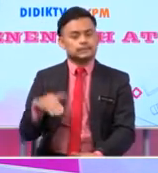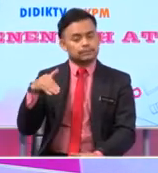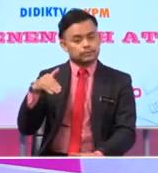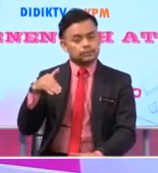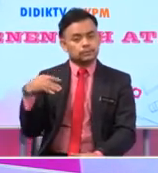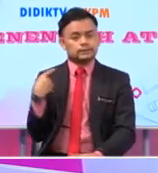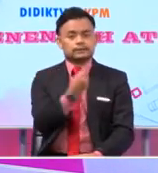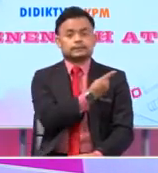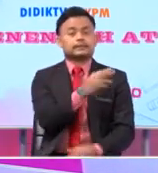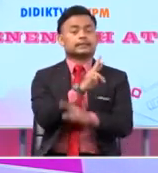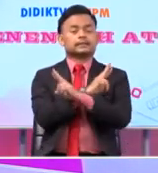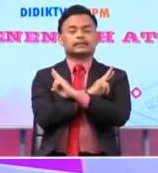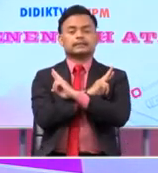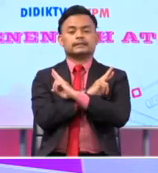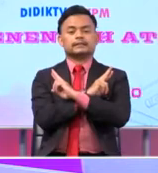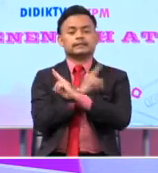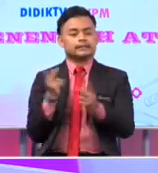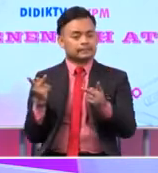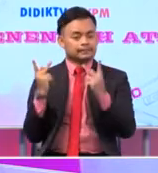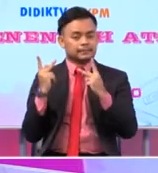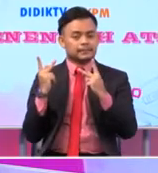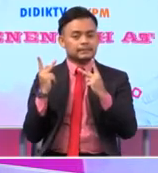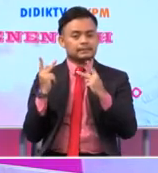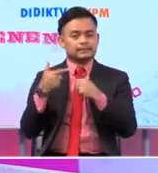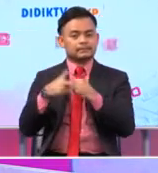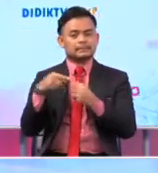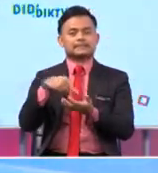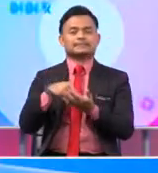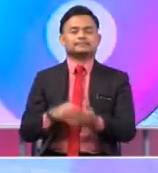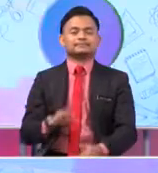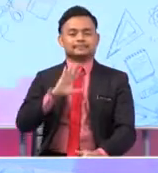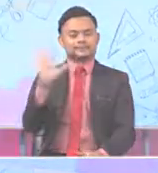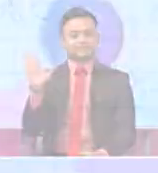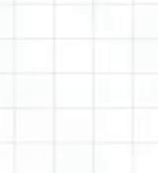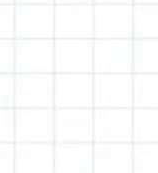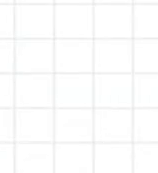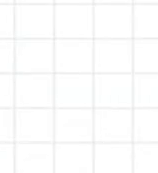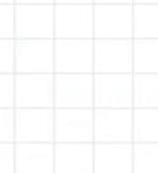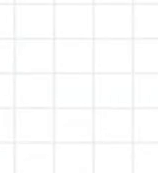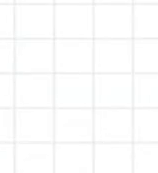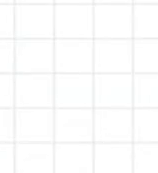tukang kawin kita berhenti bahas ketika kita kembali seperti ini jangan kemana-mana saksikan Hai